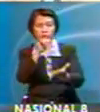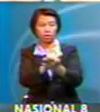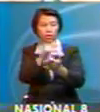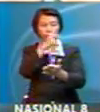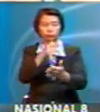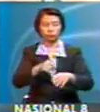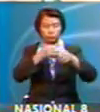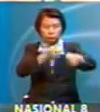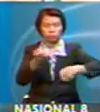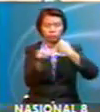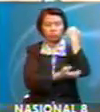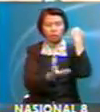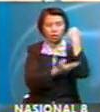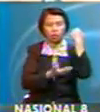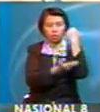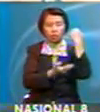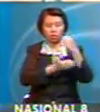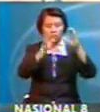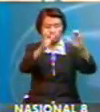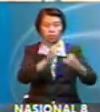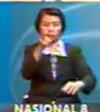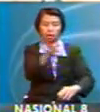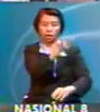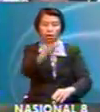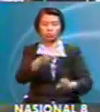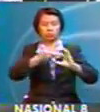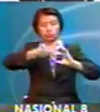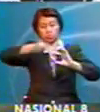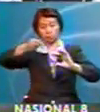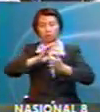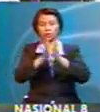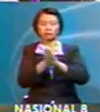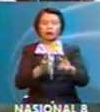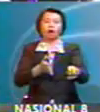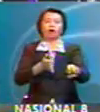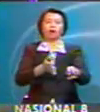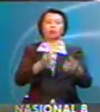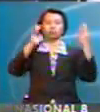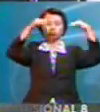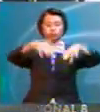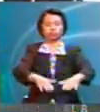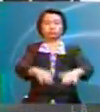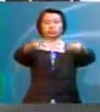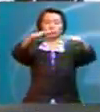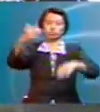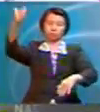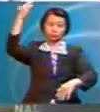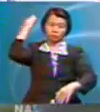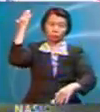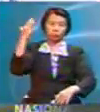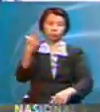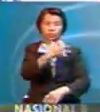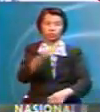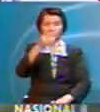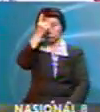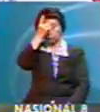kerana penerokaan tanah dan pembalakan secara haram di Cameron Highlands menjadi punca kepada banjir kilat lalu. Dalam pada